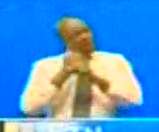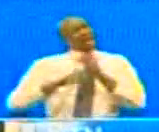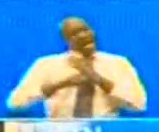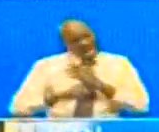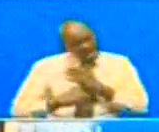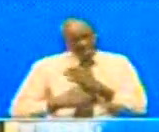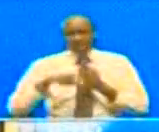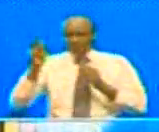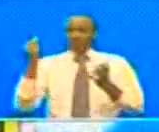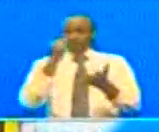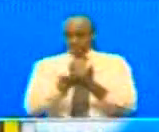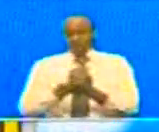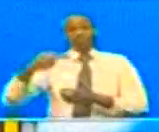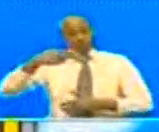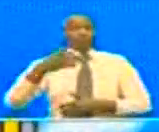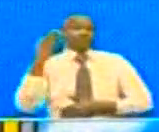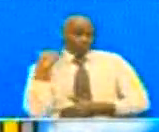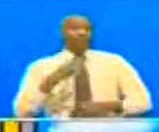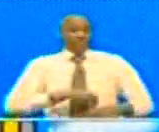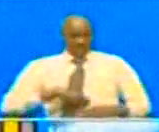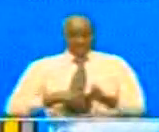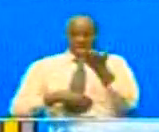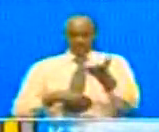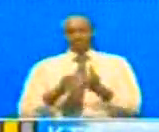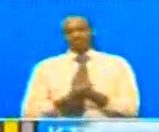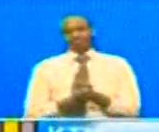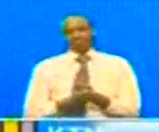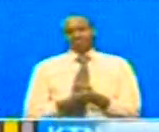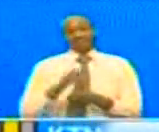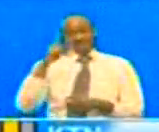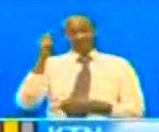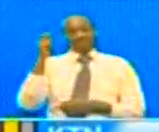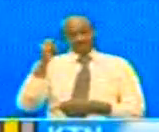who was employed at a petrol station in Malindi. Francis Ontomwa, KTN.